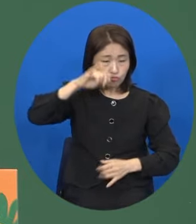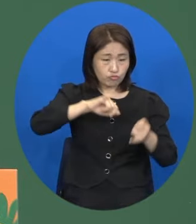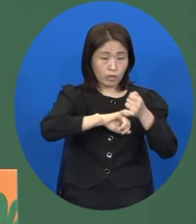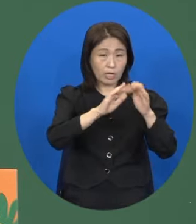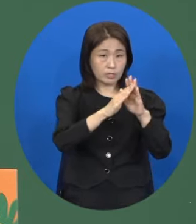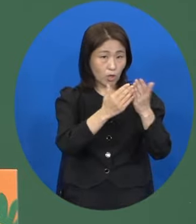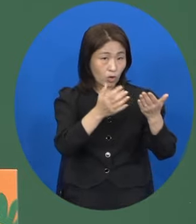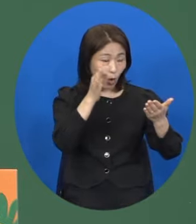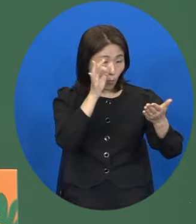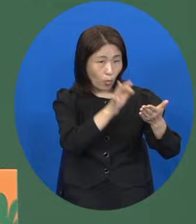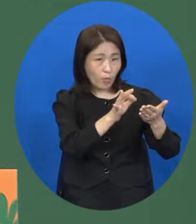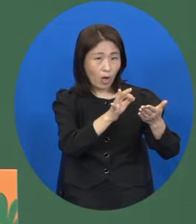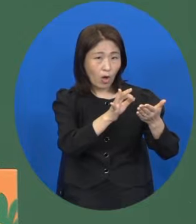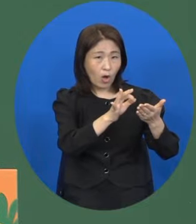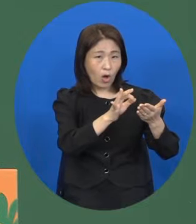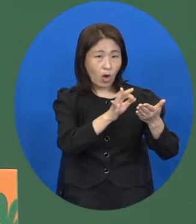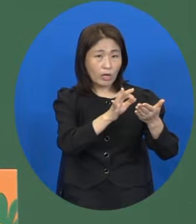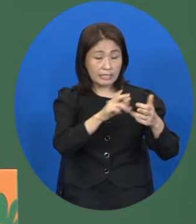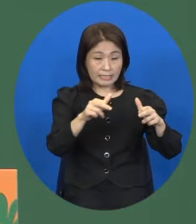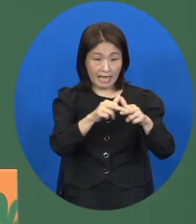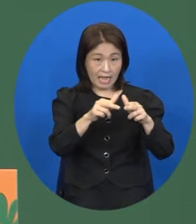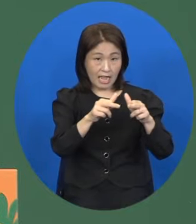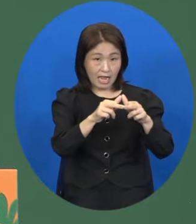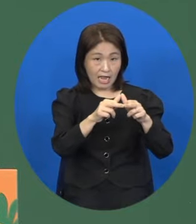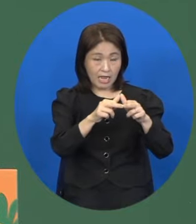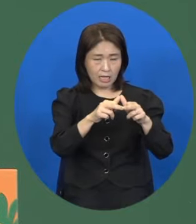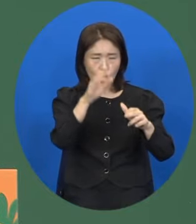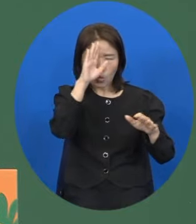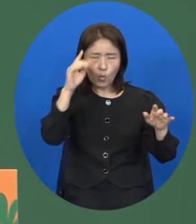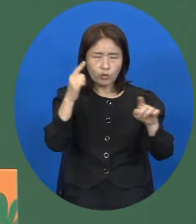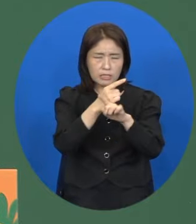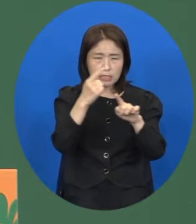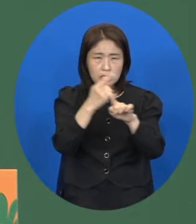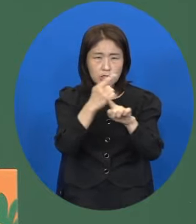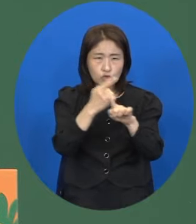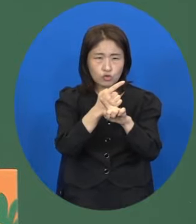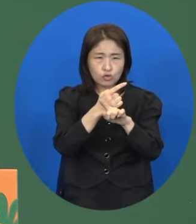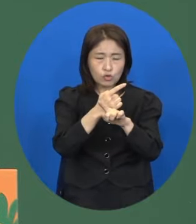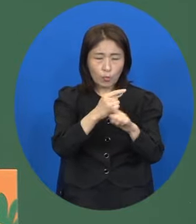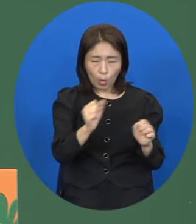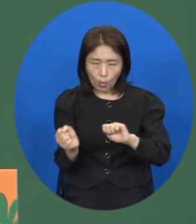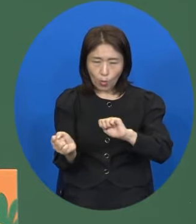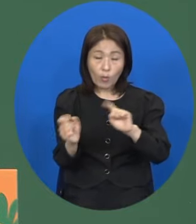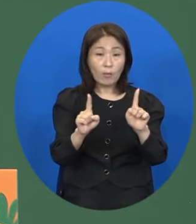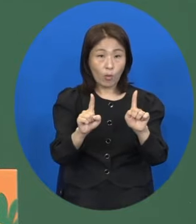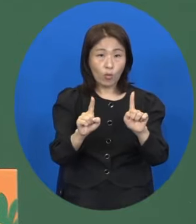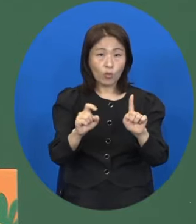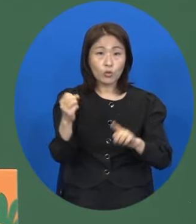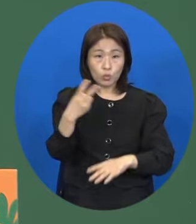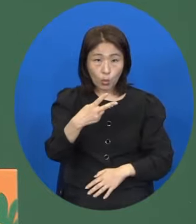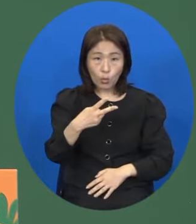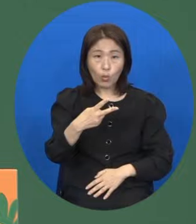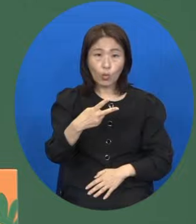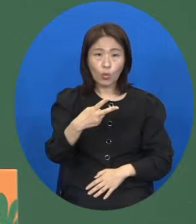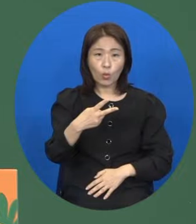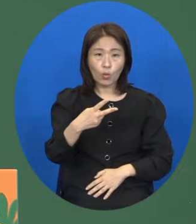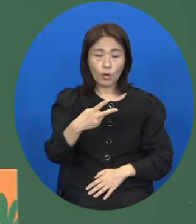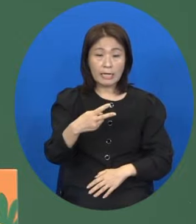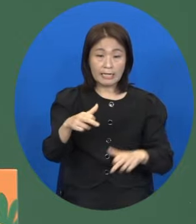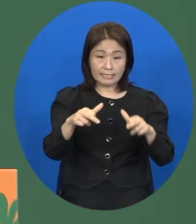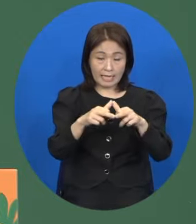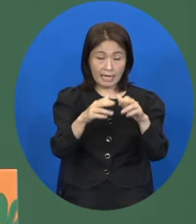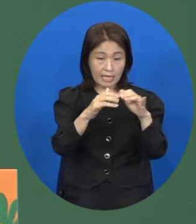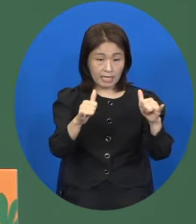베풀고 고침과 치유와 회복해 줄 것이다 라고 하는 내용뿐만 아니라 장애인을 환대하고